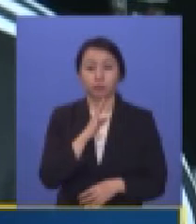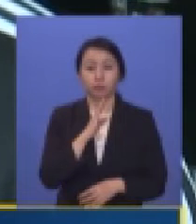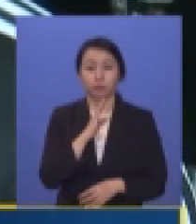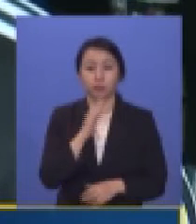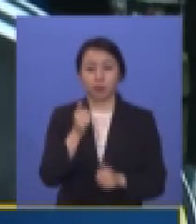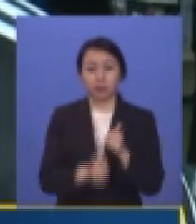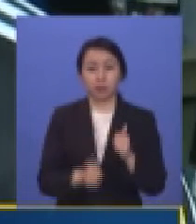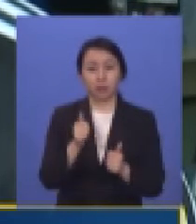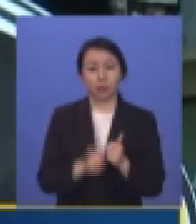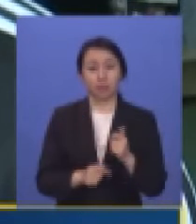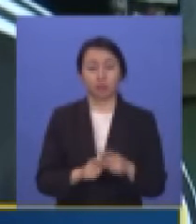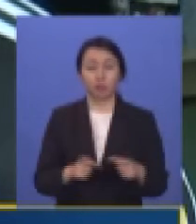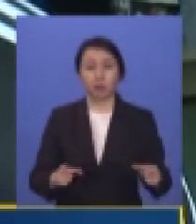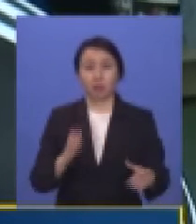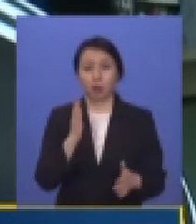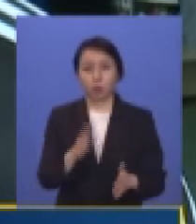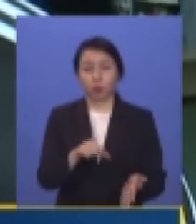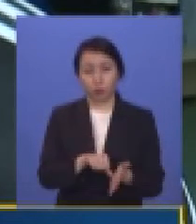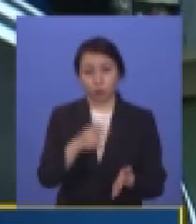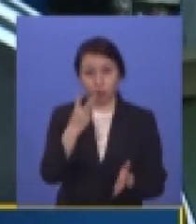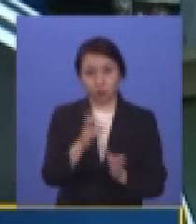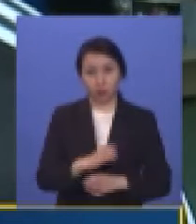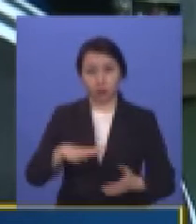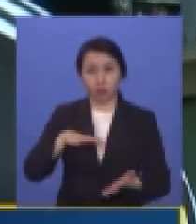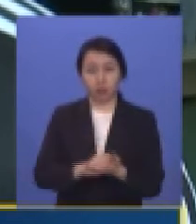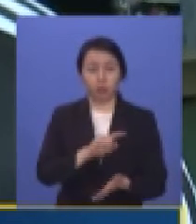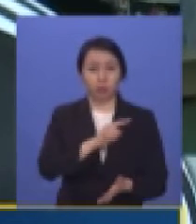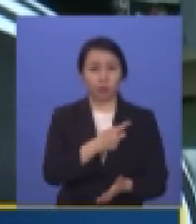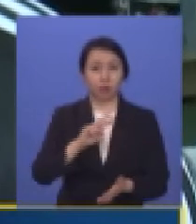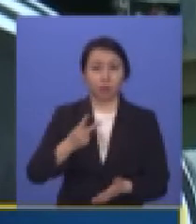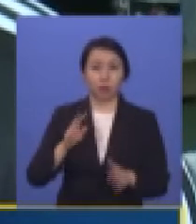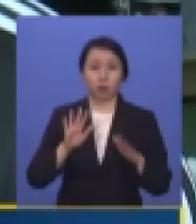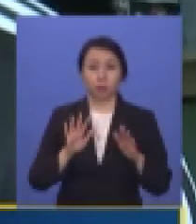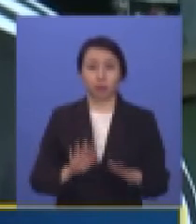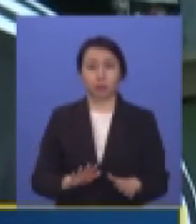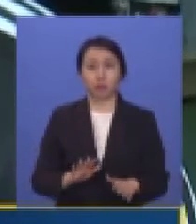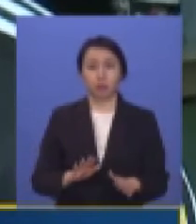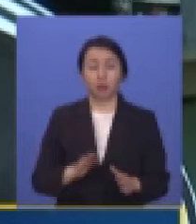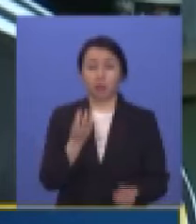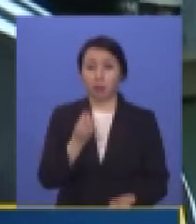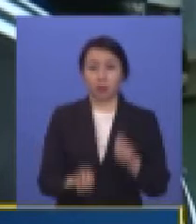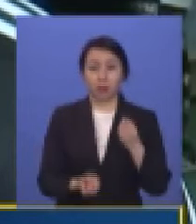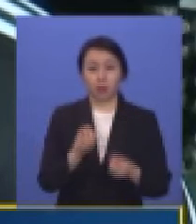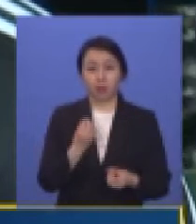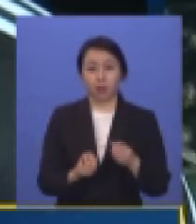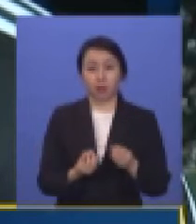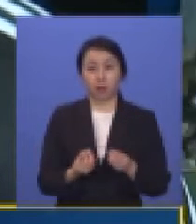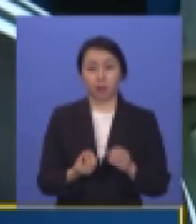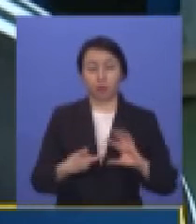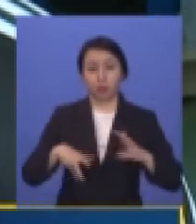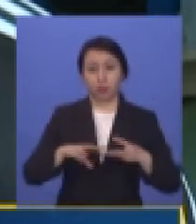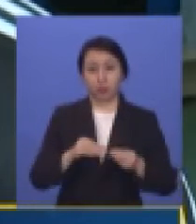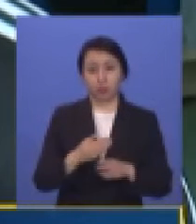С каждой подгруппой будет выходить две команды, занявшие первое и второе место. И играть уже в финальной части.